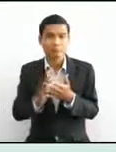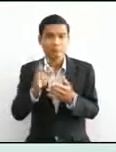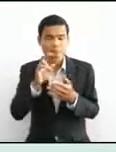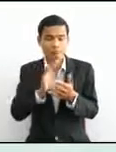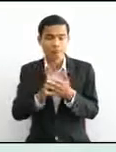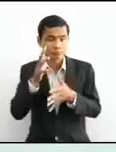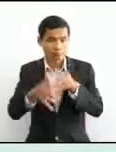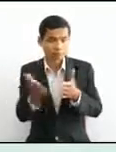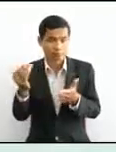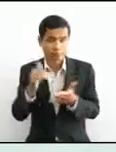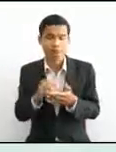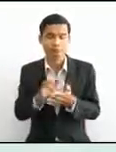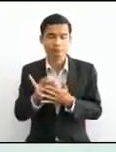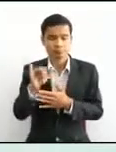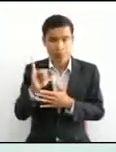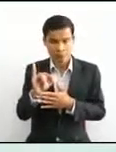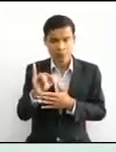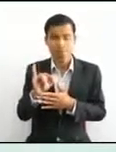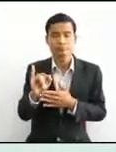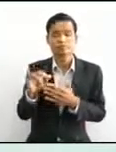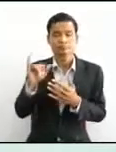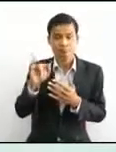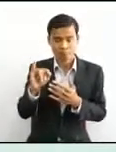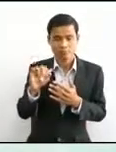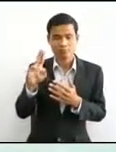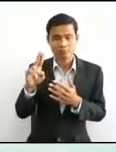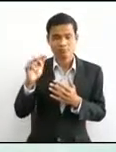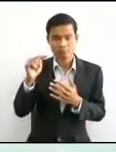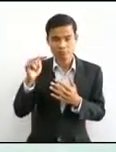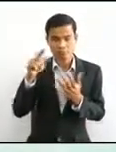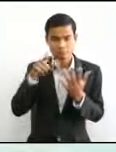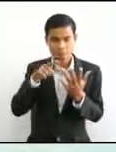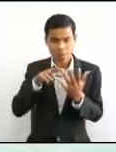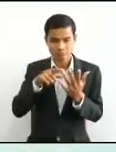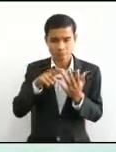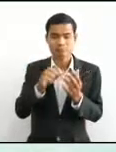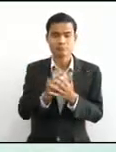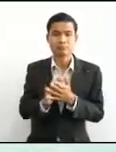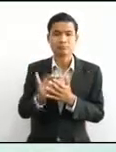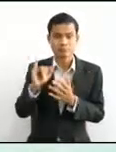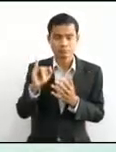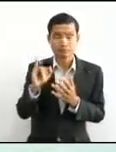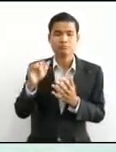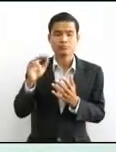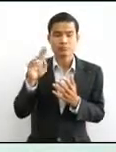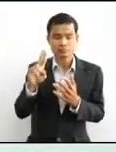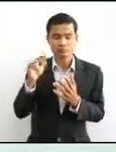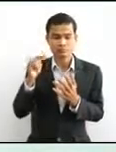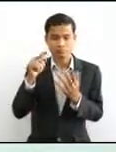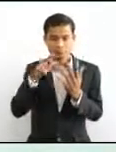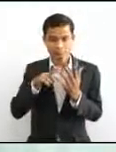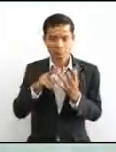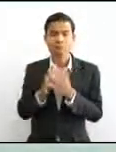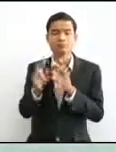ta ai ong đang tiết ai ong chà lấy con